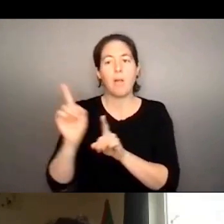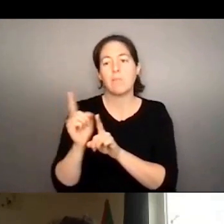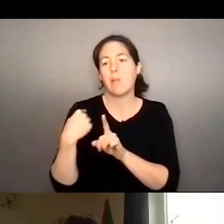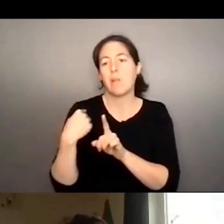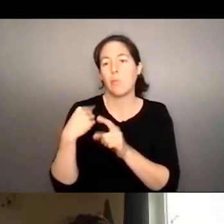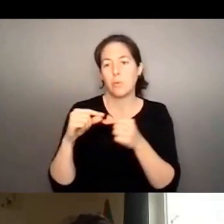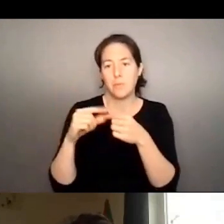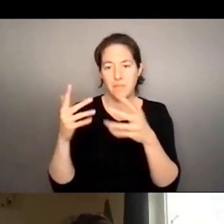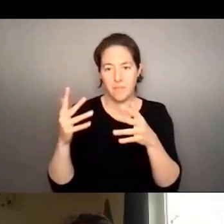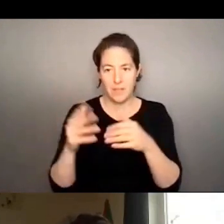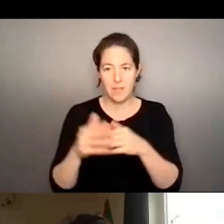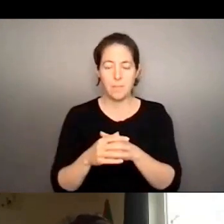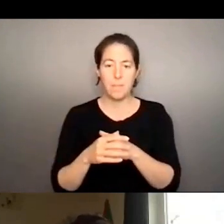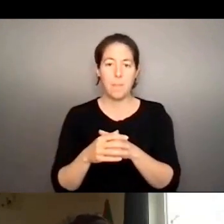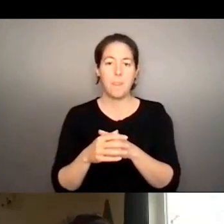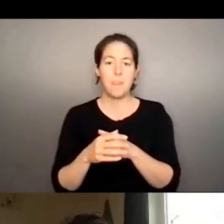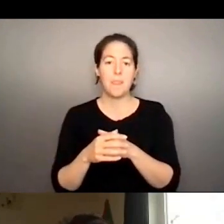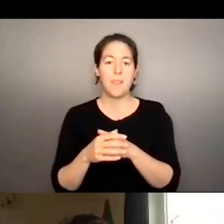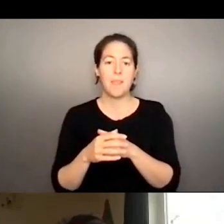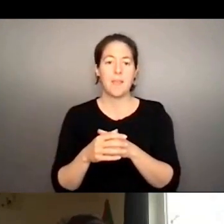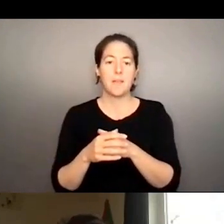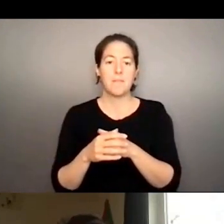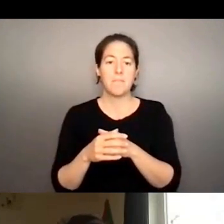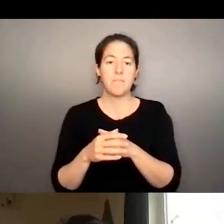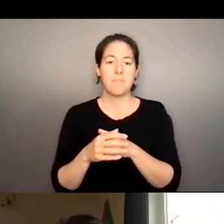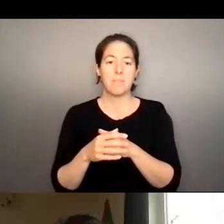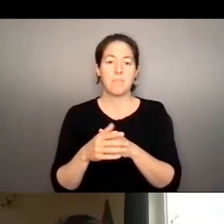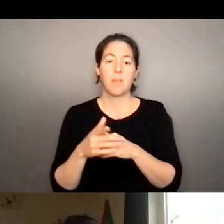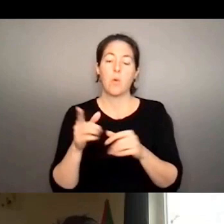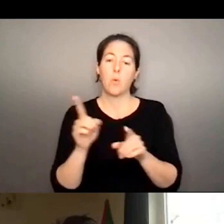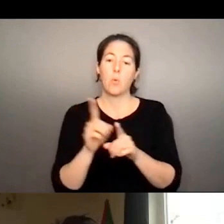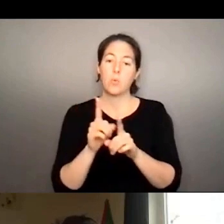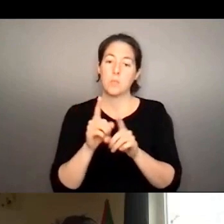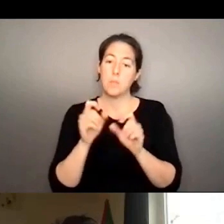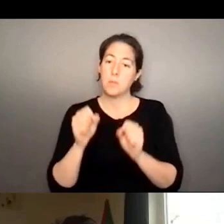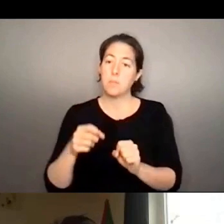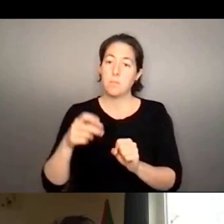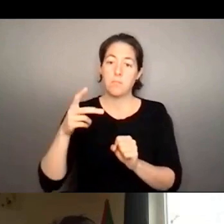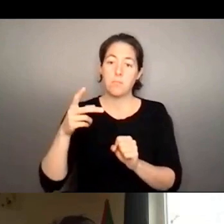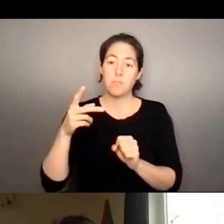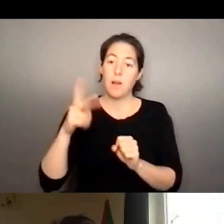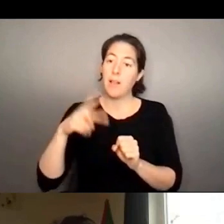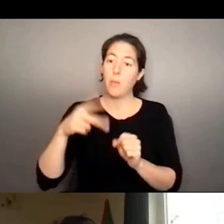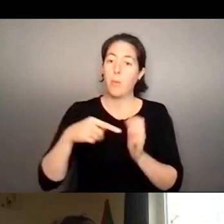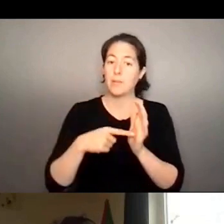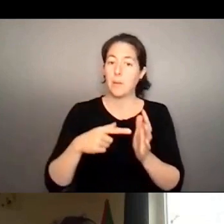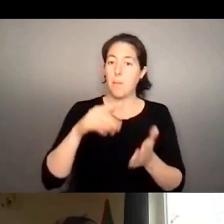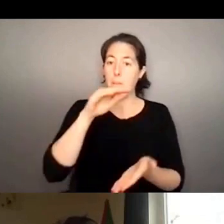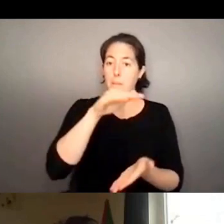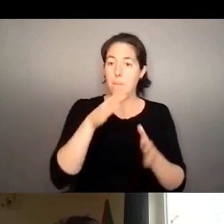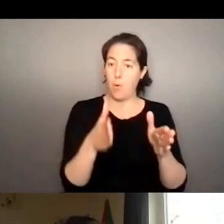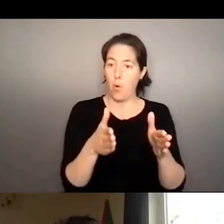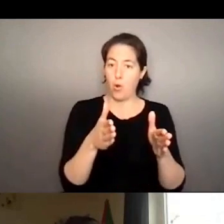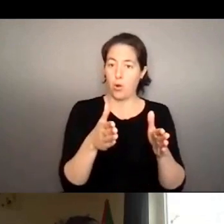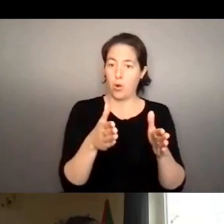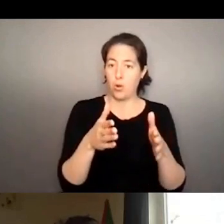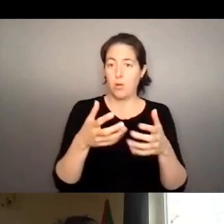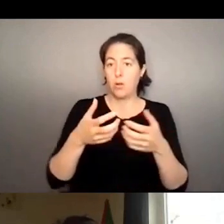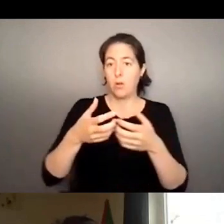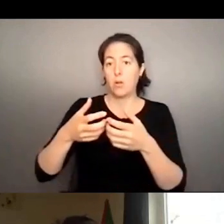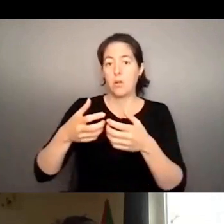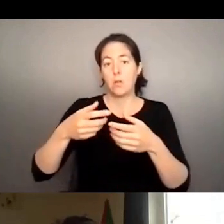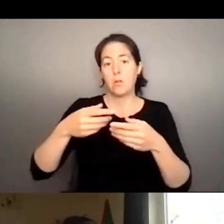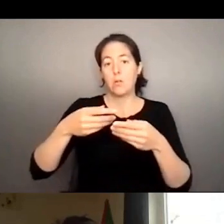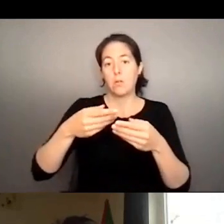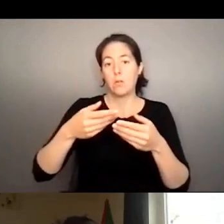les lister de nouveau. Puis, évidemment, ils peuvent faire les deux. C'est-à-dire qu'on peut ouvrir un bloc pour le faire produire des champignons à